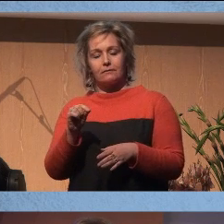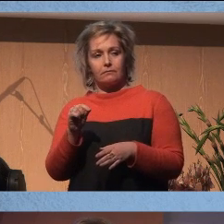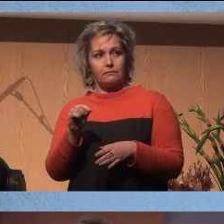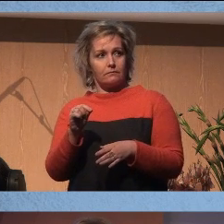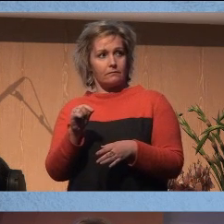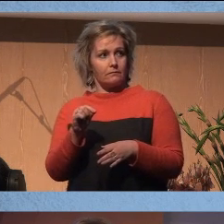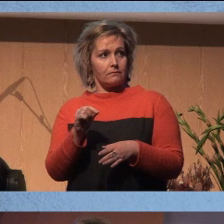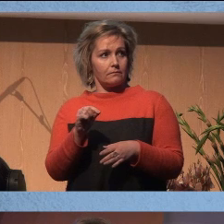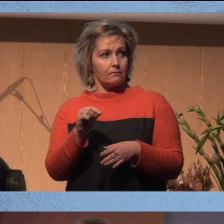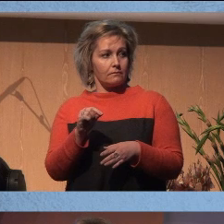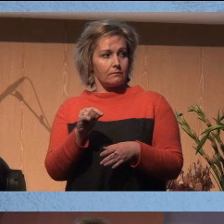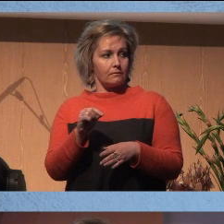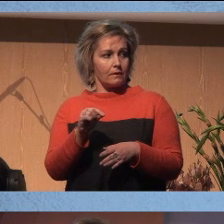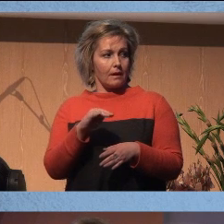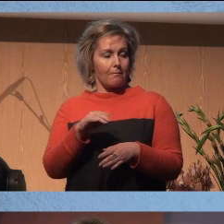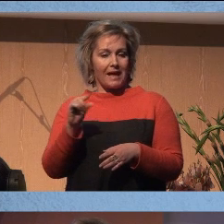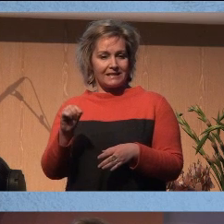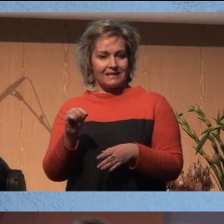kommunene.